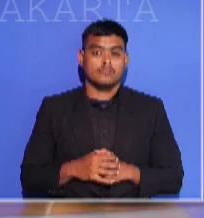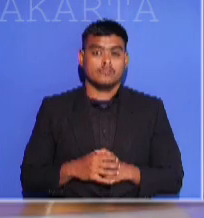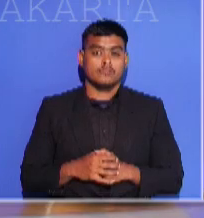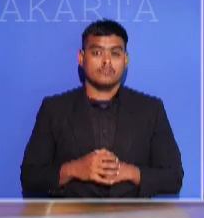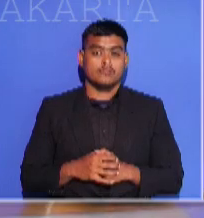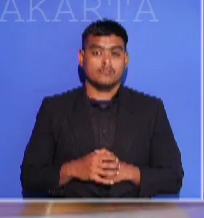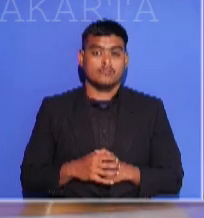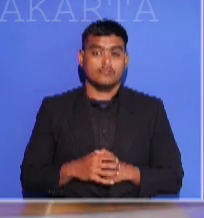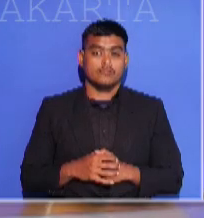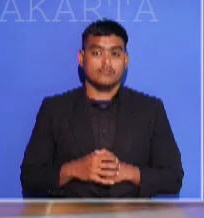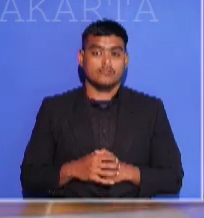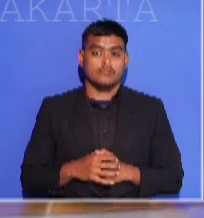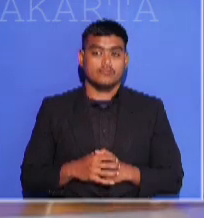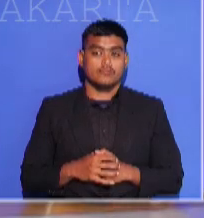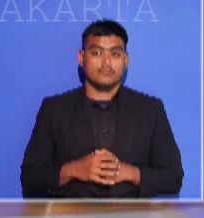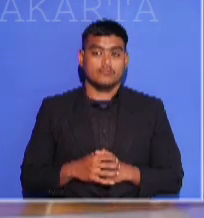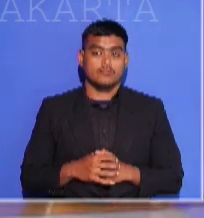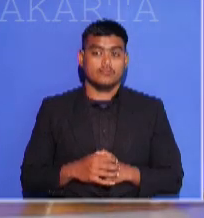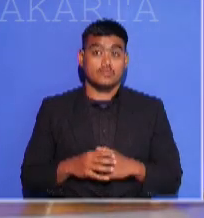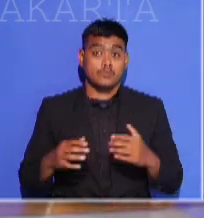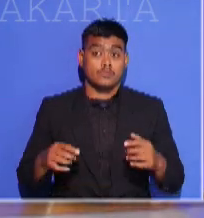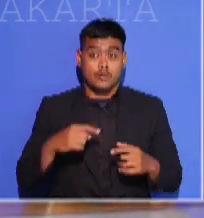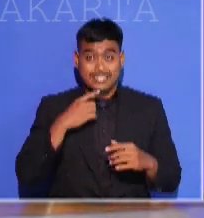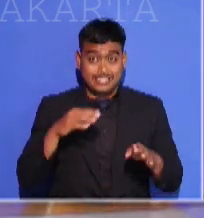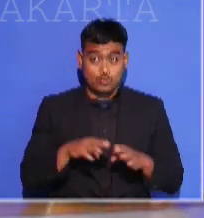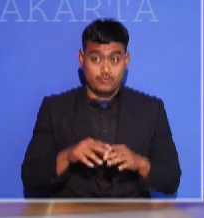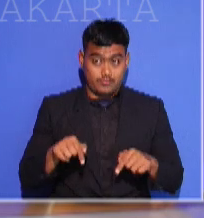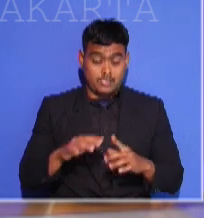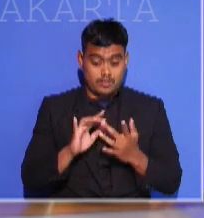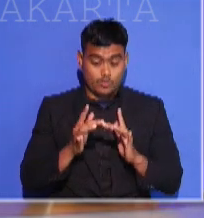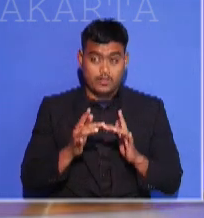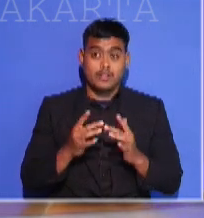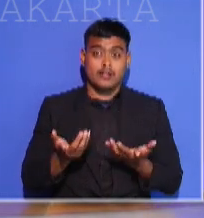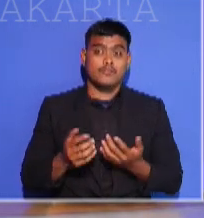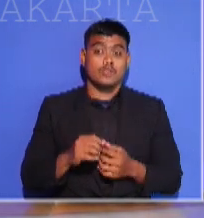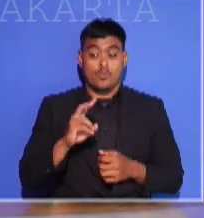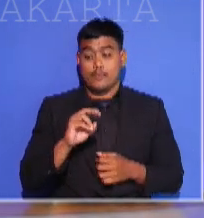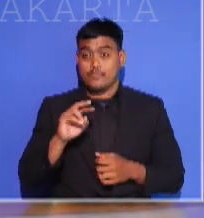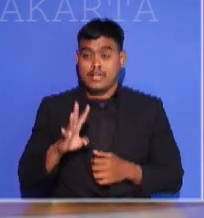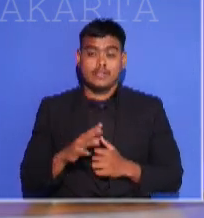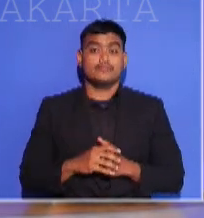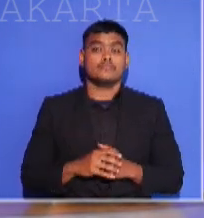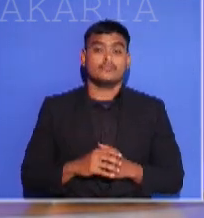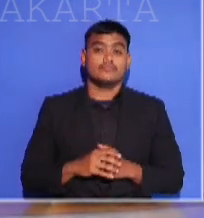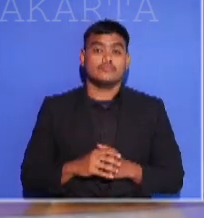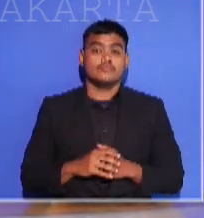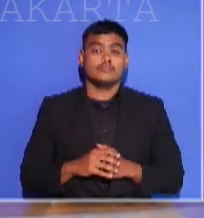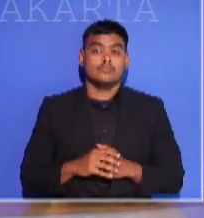digital Society week 2024 yang digelar oleh Center for digital Society